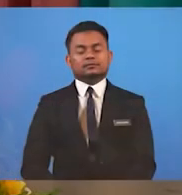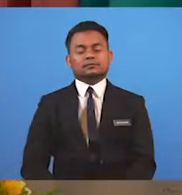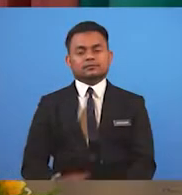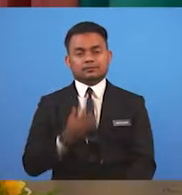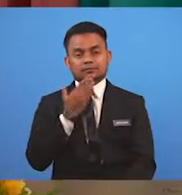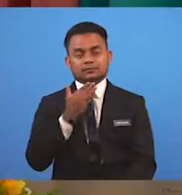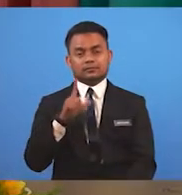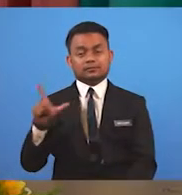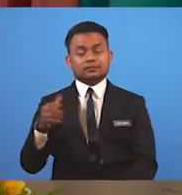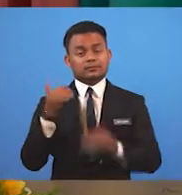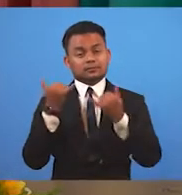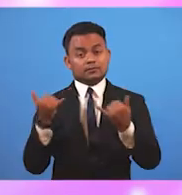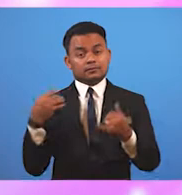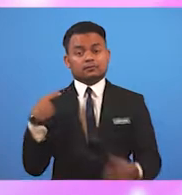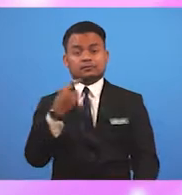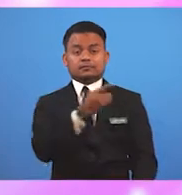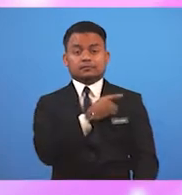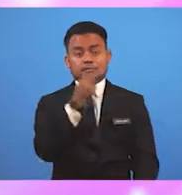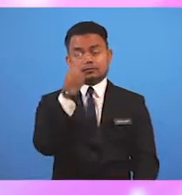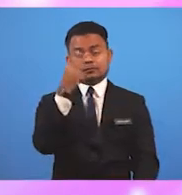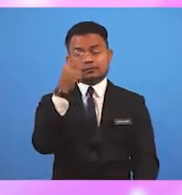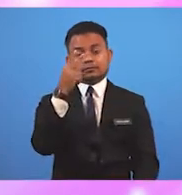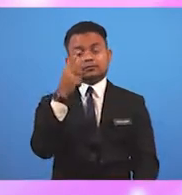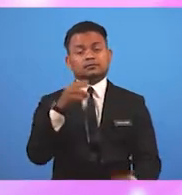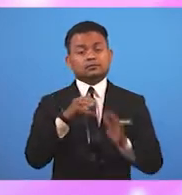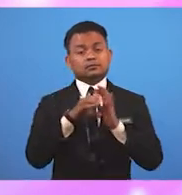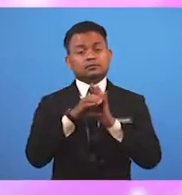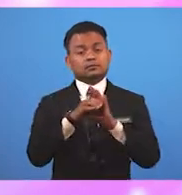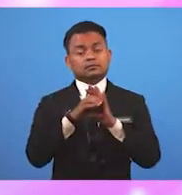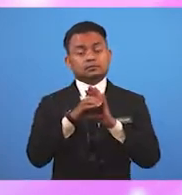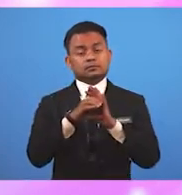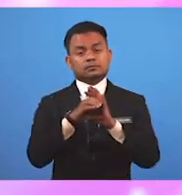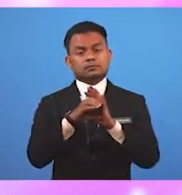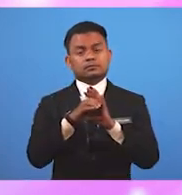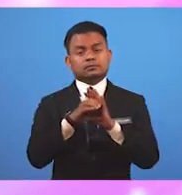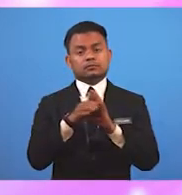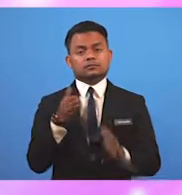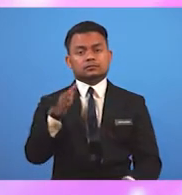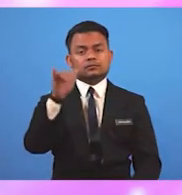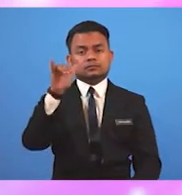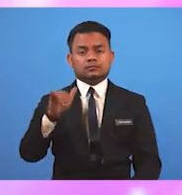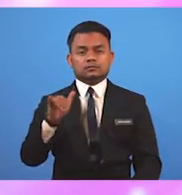Baiklah, sekarang kita lihat untuk sampel ternakan ikan mati pula.